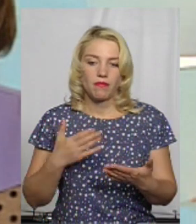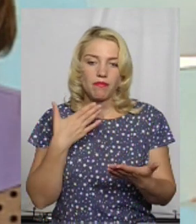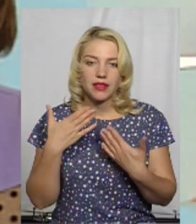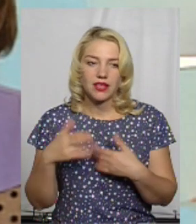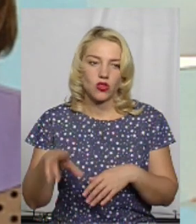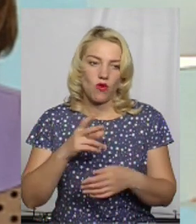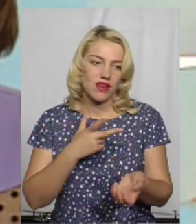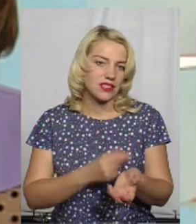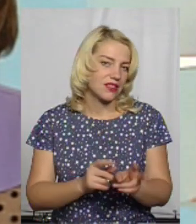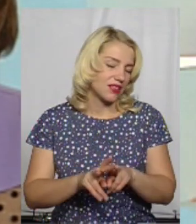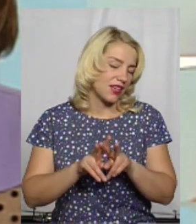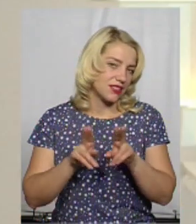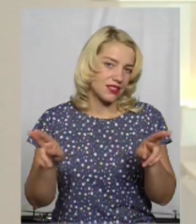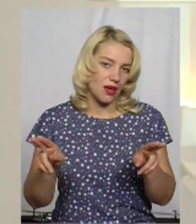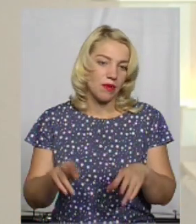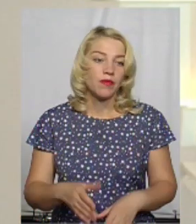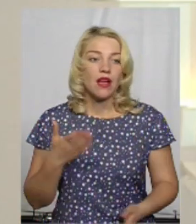вакцинації той самий. А ще говорити про загрозу епідемії?